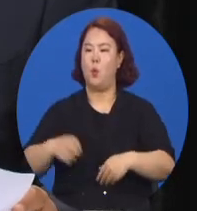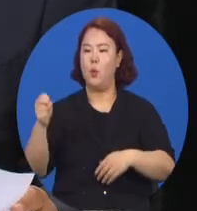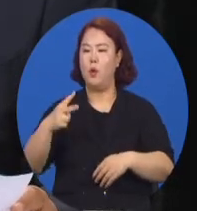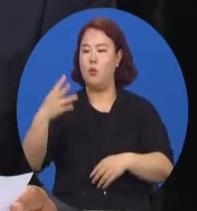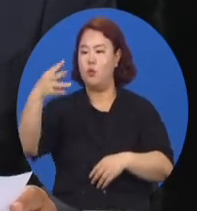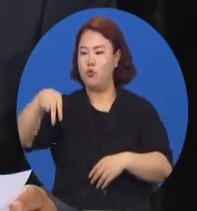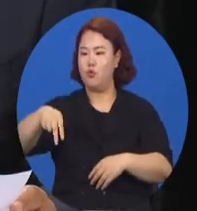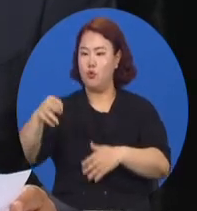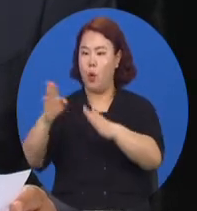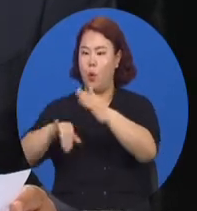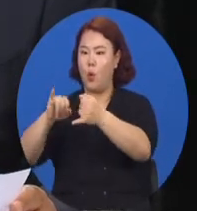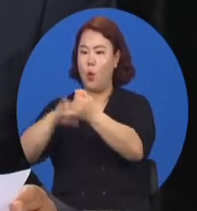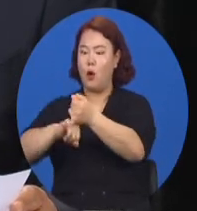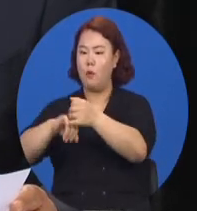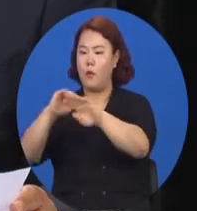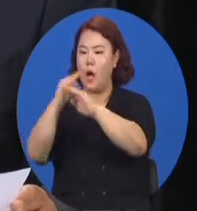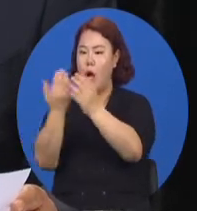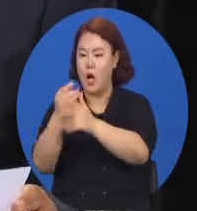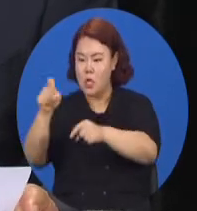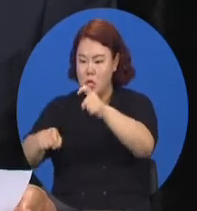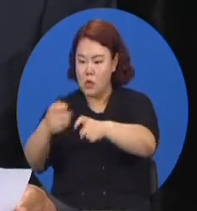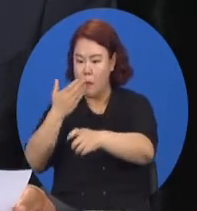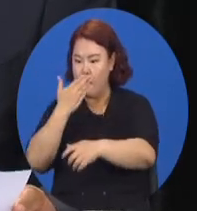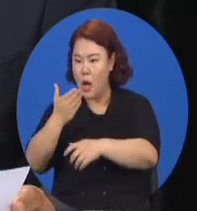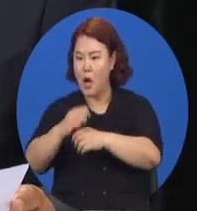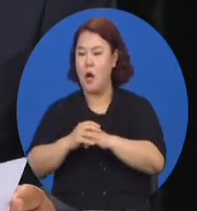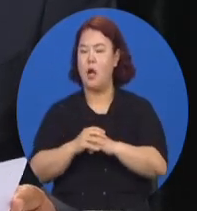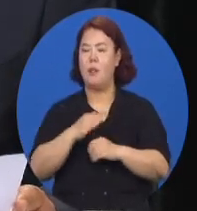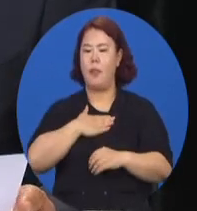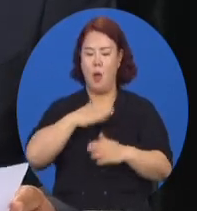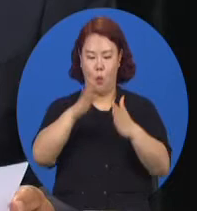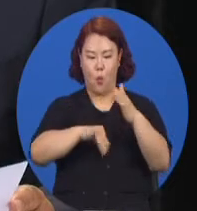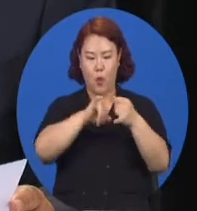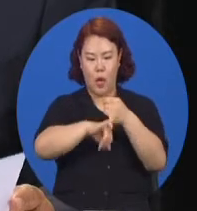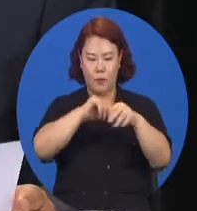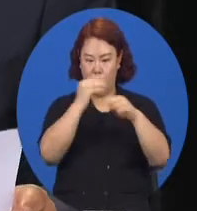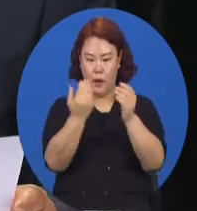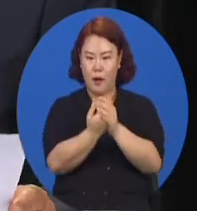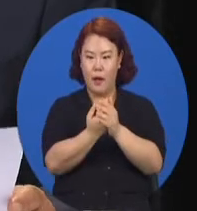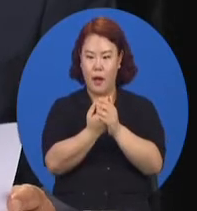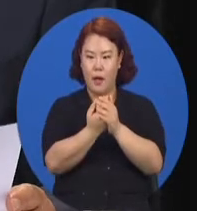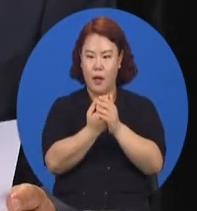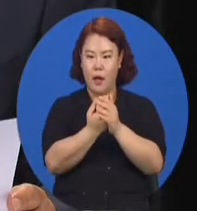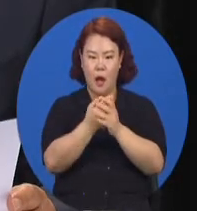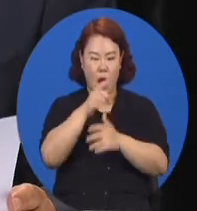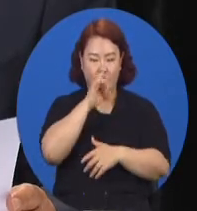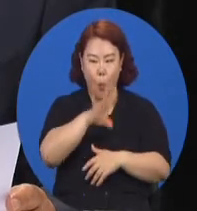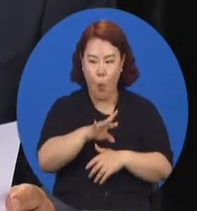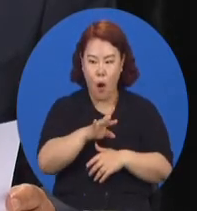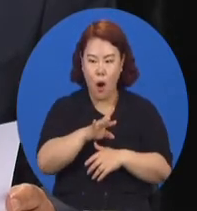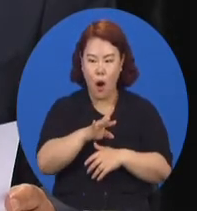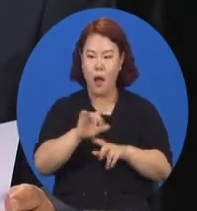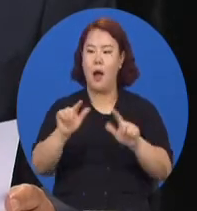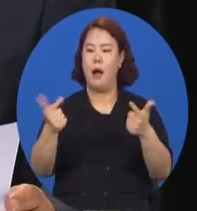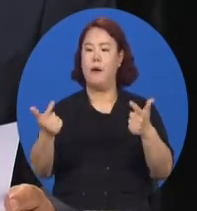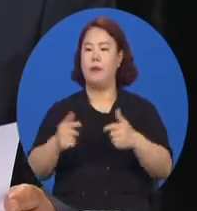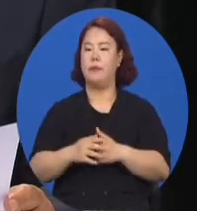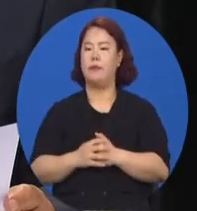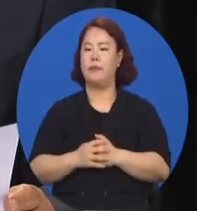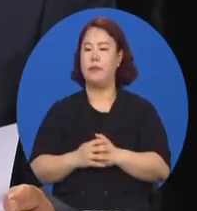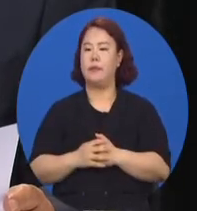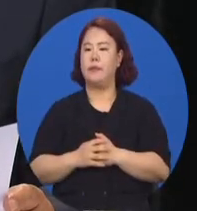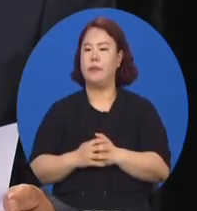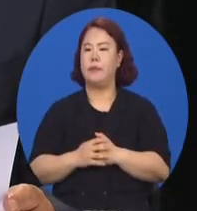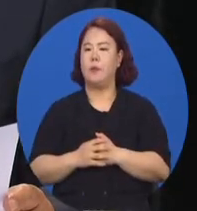군수님의 공약은 다 실제적으로 할 수 있는 공약이고 저의 공약은 다 무리에 떠있는 공약입니까? 절대 그렇지 않습니다.